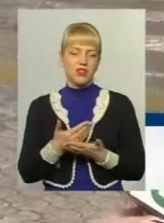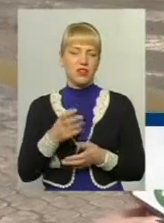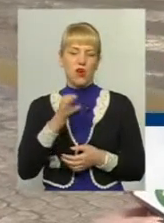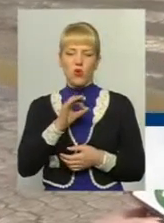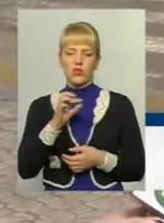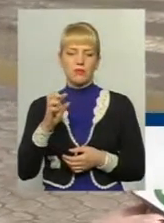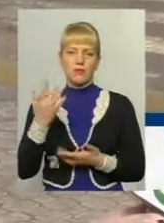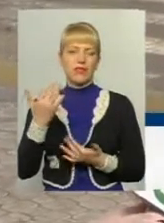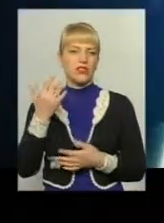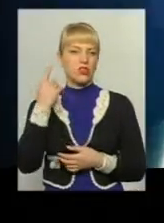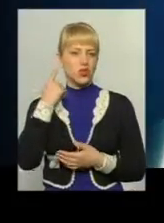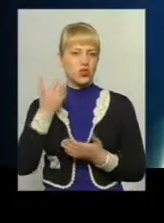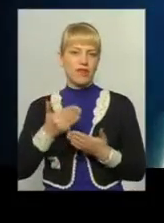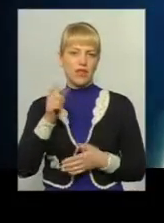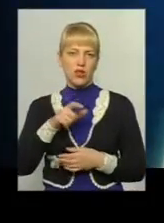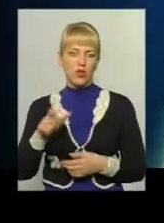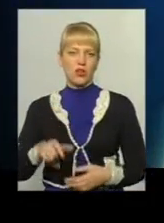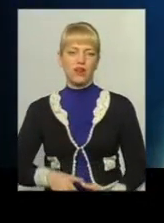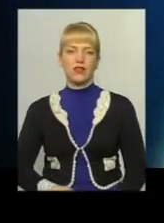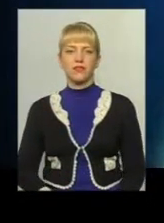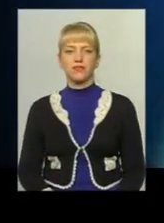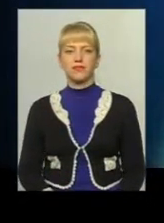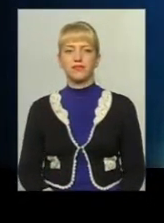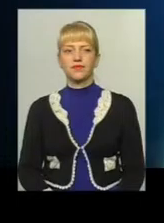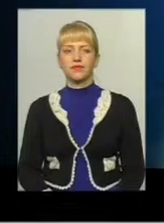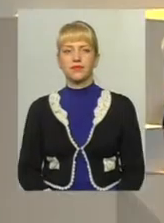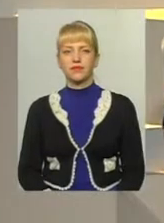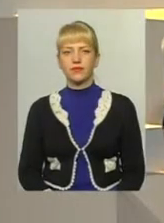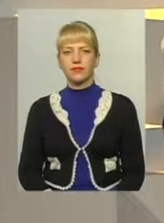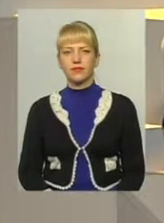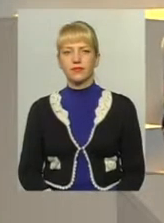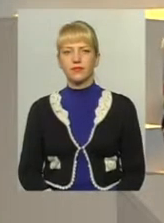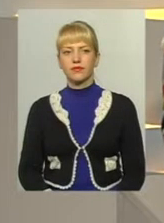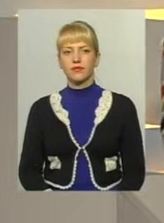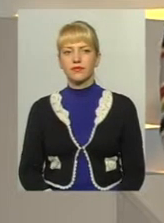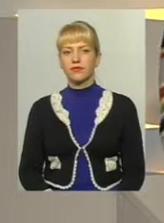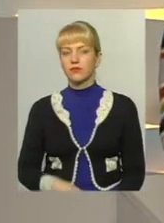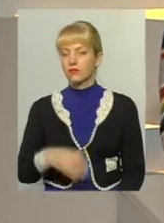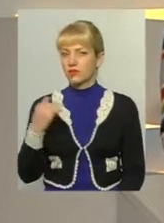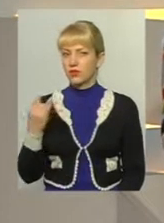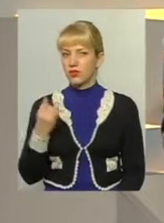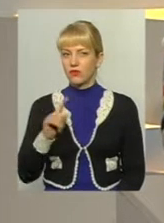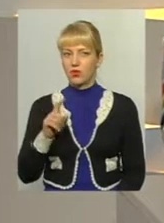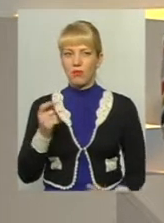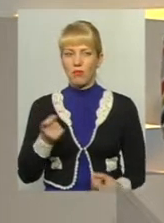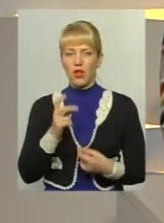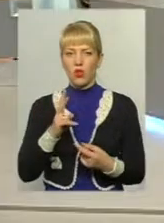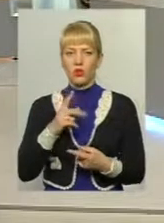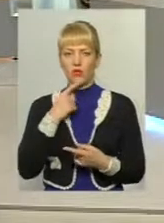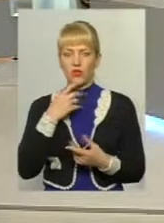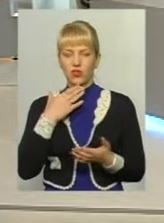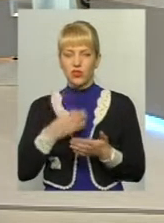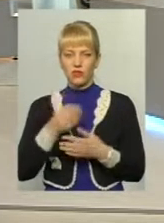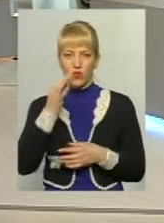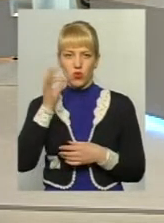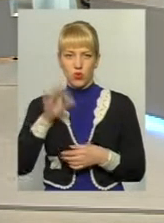нам перестраюватися на те, щоб самостійно себе підтримувати. Я то, наприклад, за